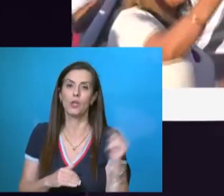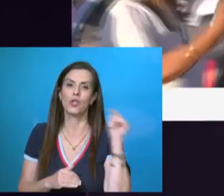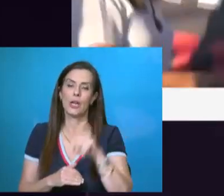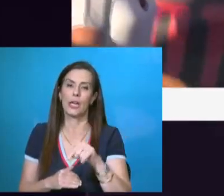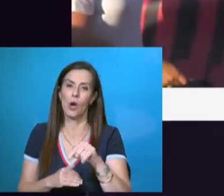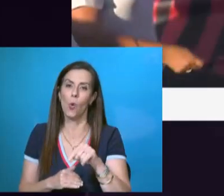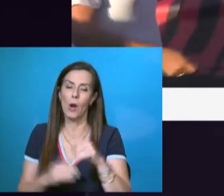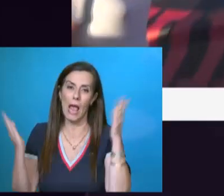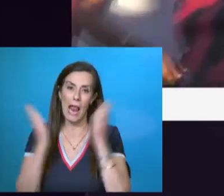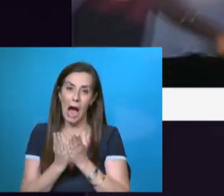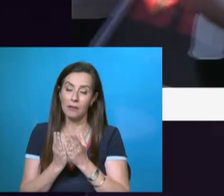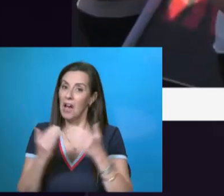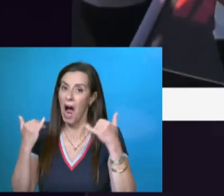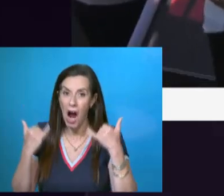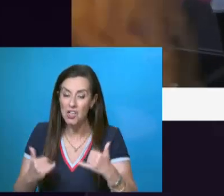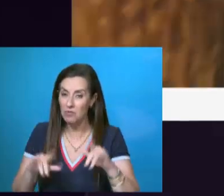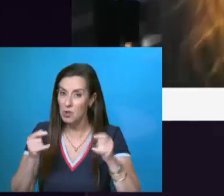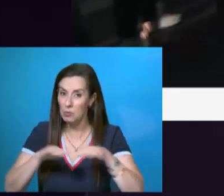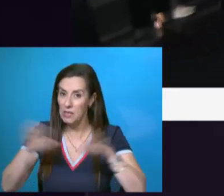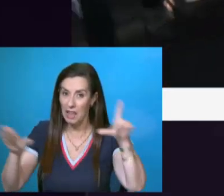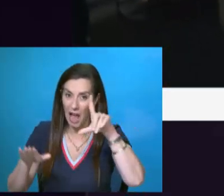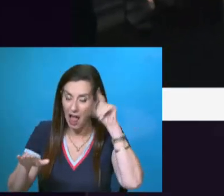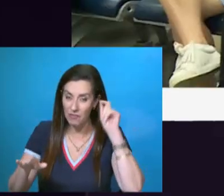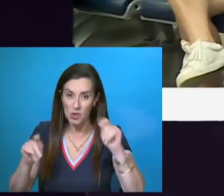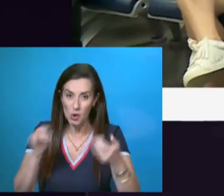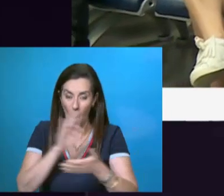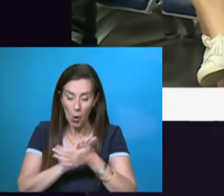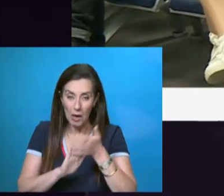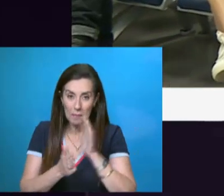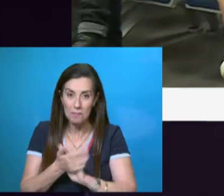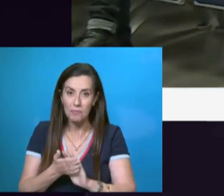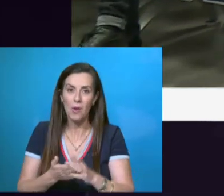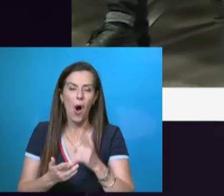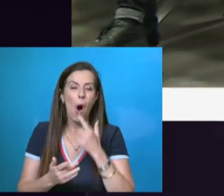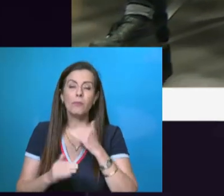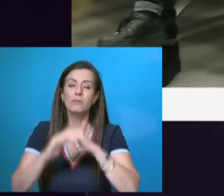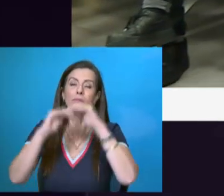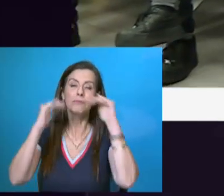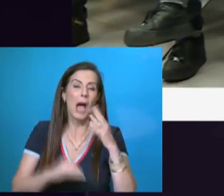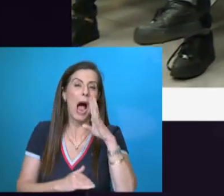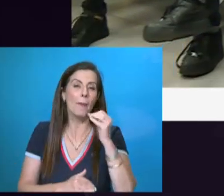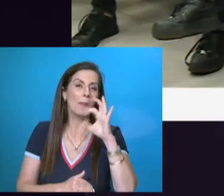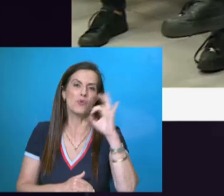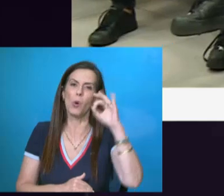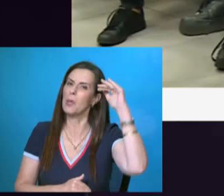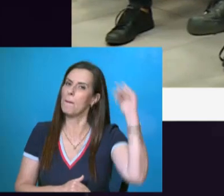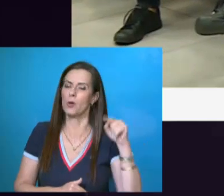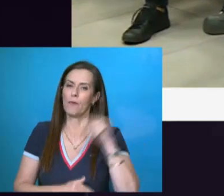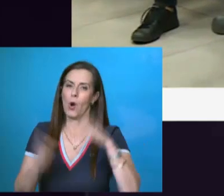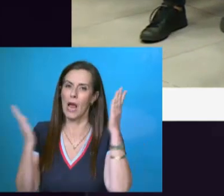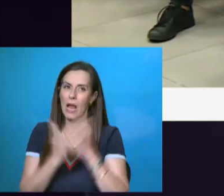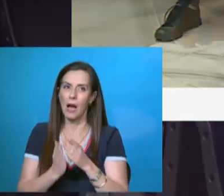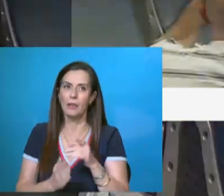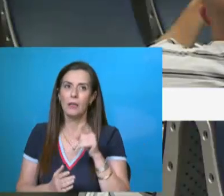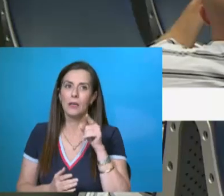אילת. עכשיו, עם זה ששדה דוב שמאחוריי נסגר, מדברים על חיתוך של 40-50%. אגב, אני לא יודע אם את מצליחה לשמוע ברקע, זאת